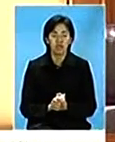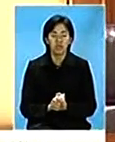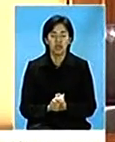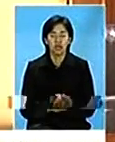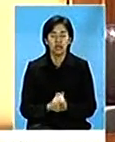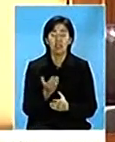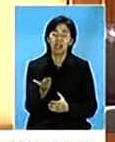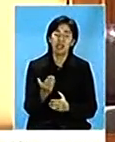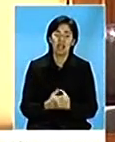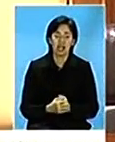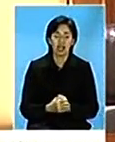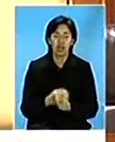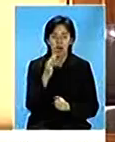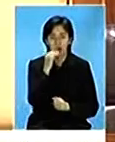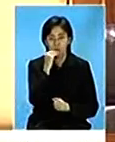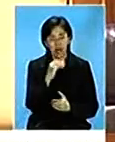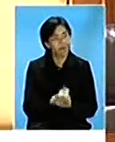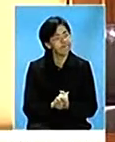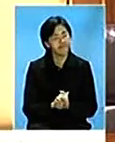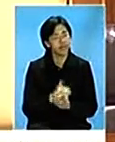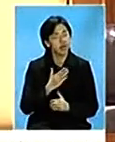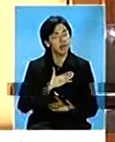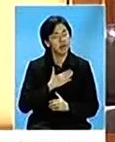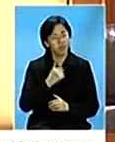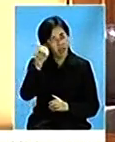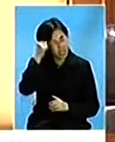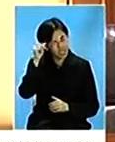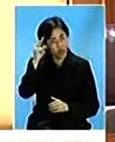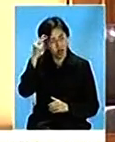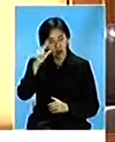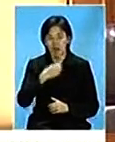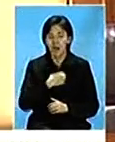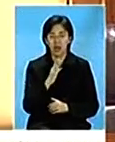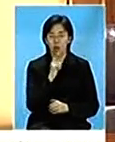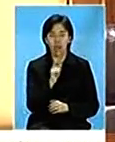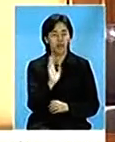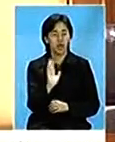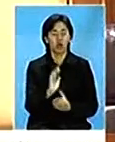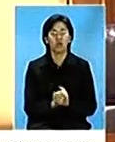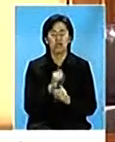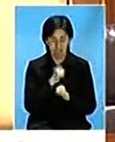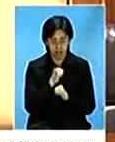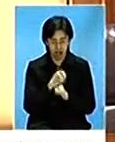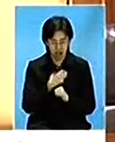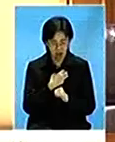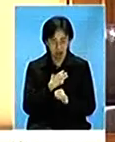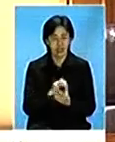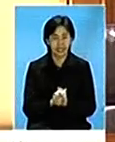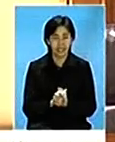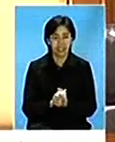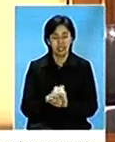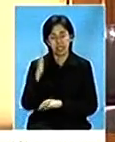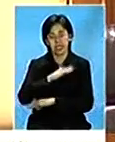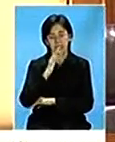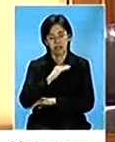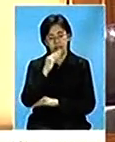ผมผิดคำมั่นสัญญาตัวเองนะผมตั้งใจว่าสองสามวันนี่ผมจะไม่อยากจะวิจงวิจารณ์อะไรเพราะอยากทำงานนะครับท่านก็มาอ่านหนังสือ